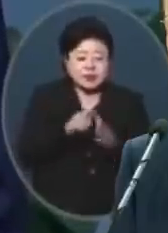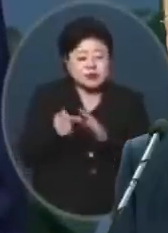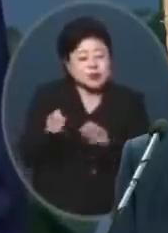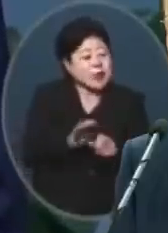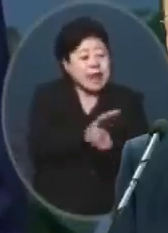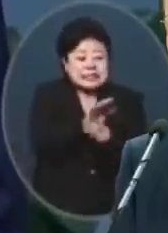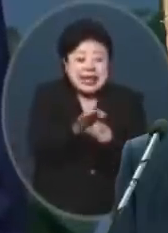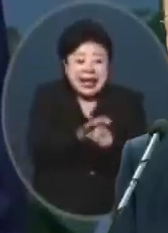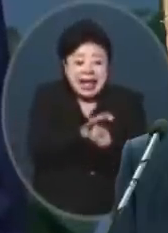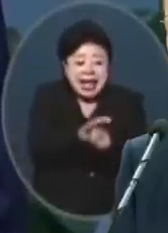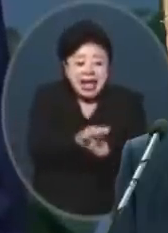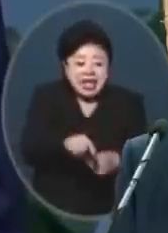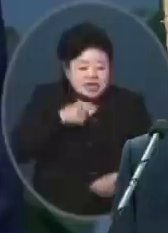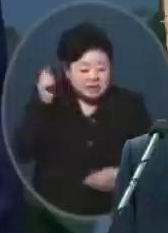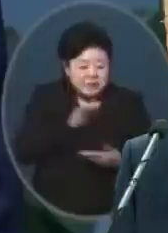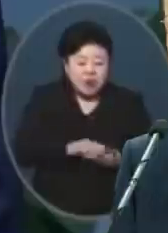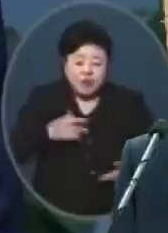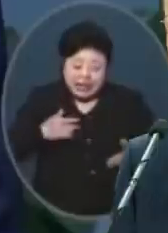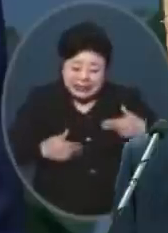믿음 소망 사랑을